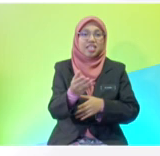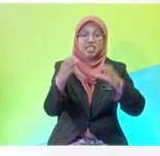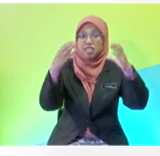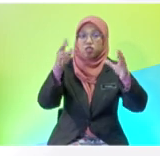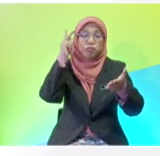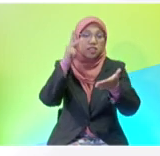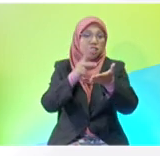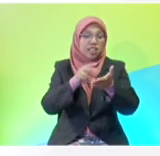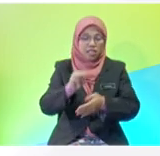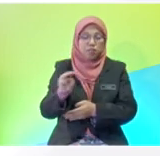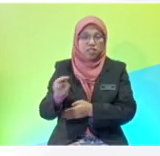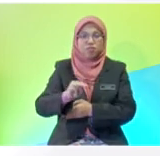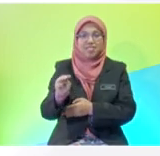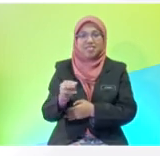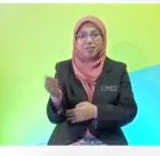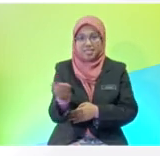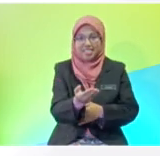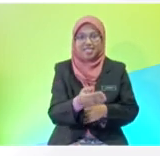terlebih dahulu